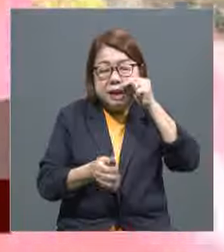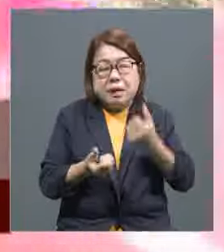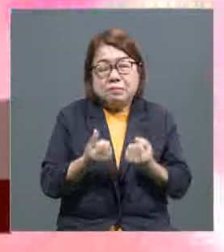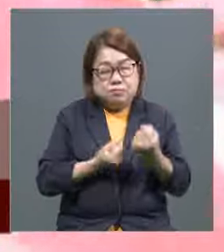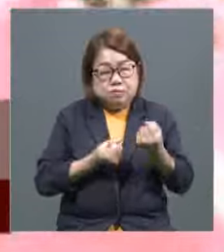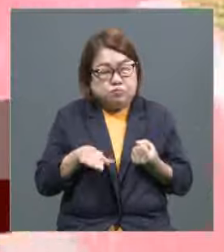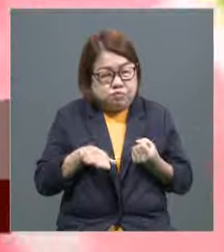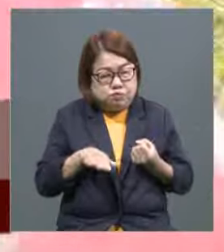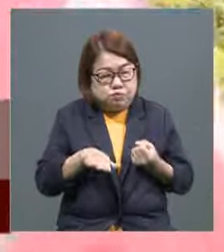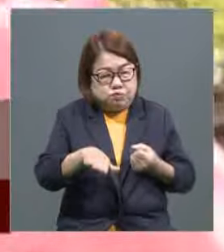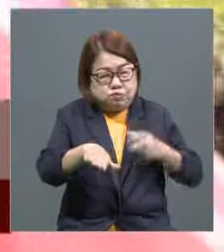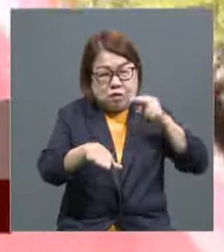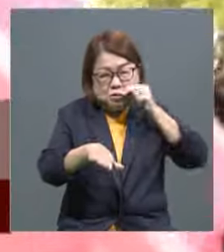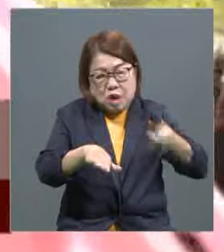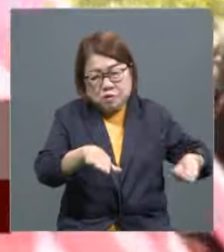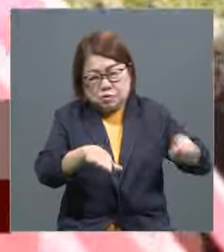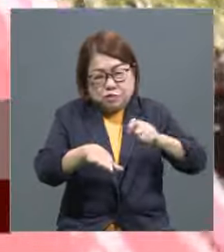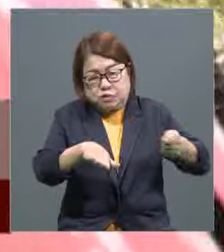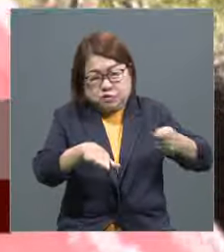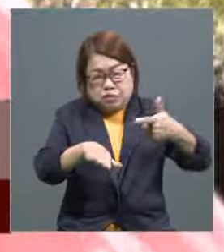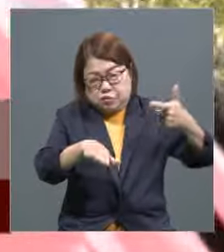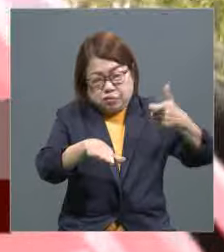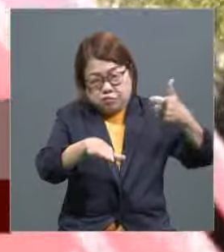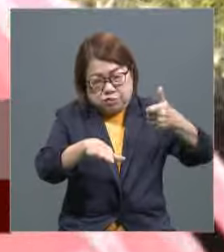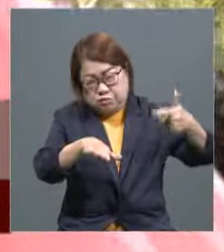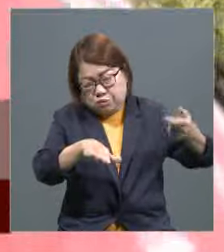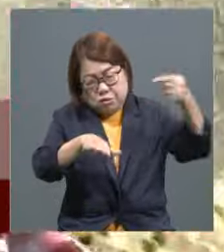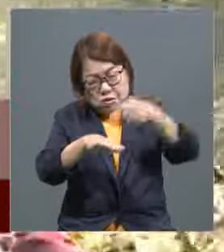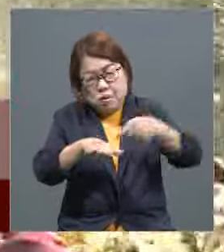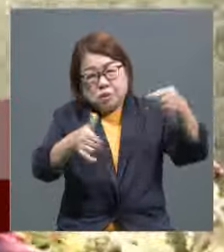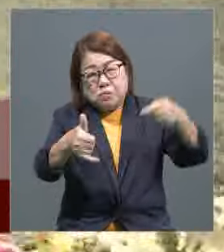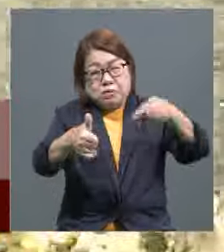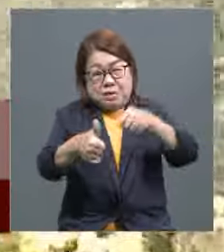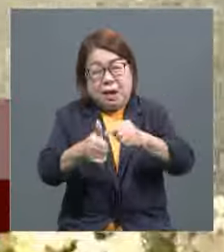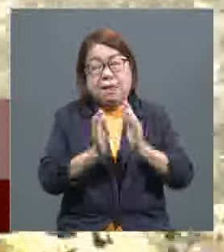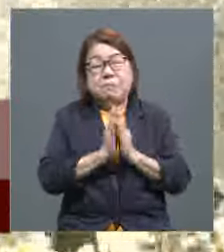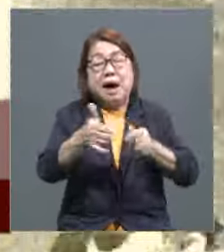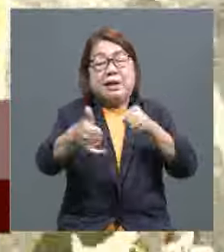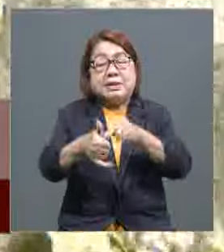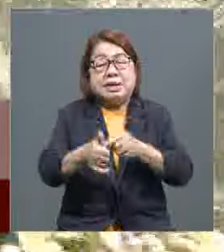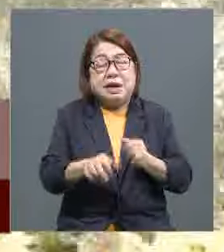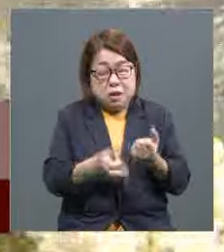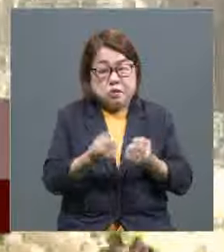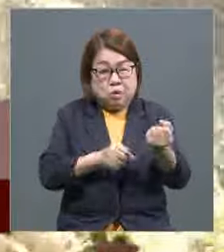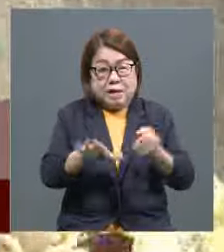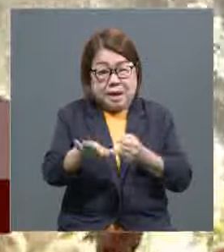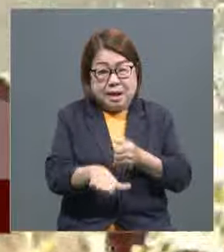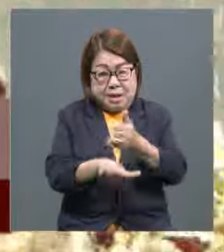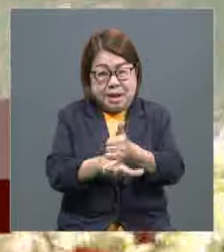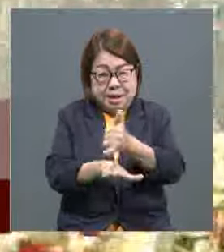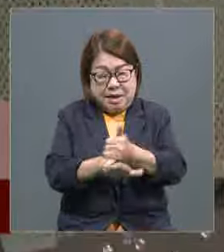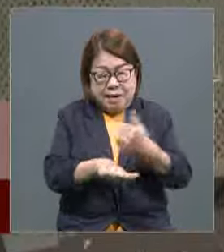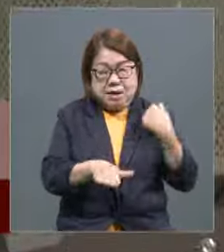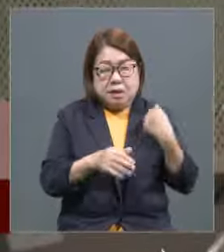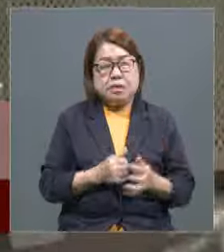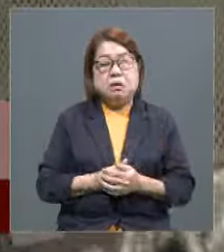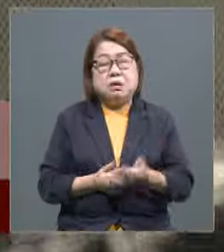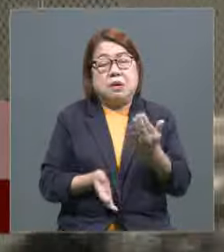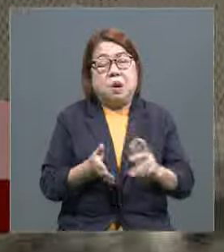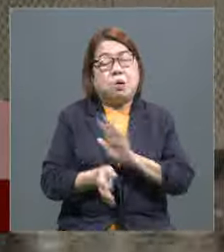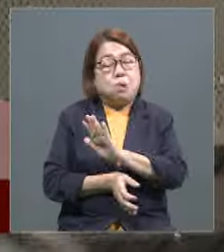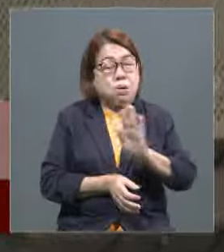แห่พระพุทธรูปวิ่งเข้าผ่านกลางสยามซอย7เพื่อให้ทุกๆคนได้ร่วมกันส่งน้ำพระร่วมกันซึ่งต่างคนก็ต่างใช้ปื